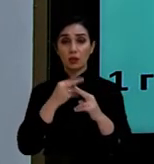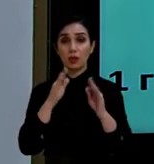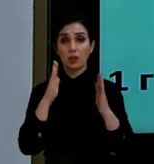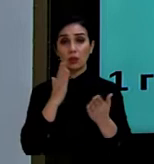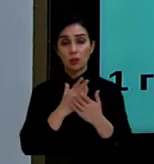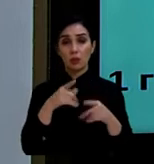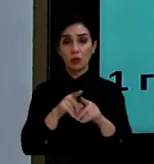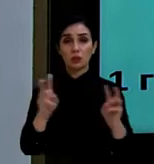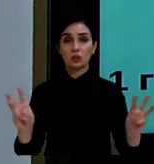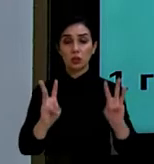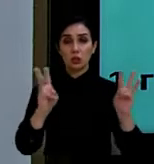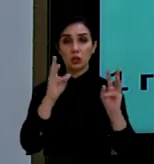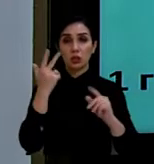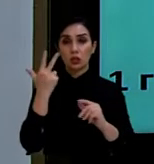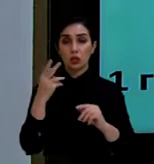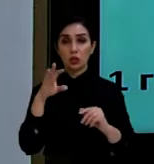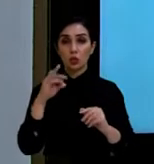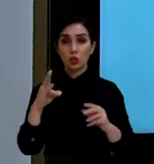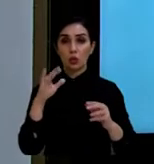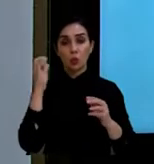допустим, сгорело бы 3 тонны угля.